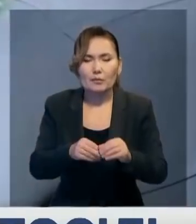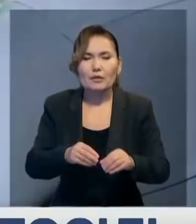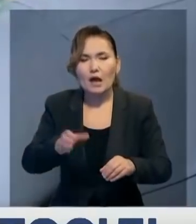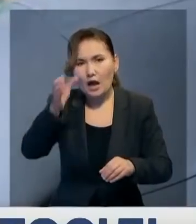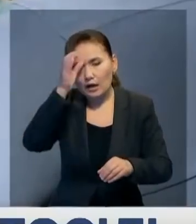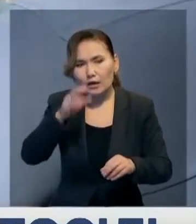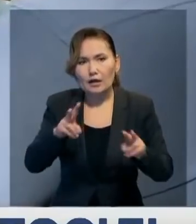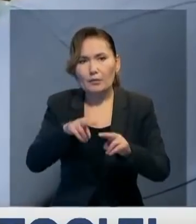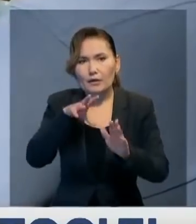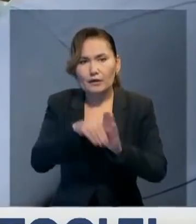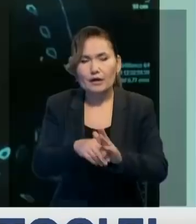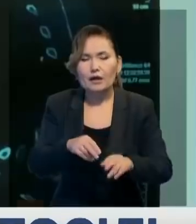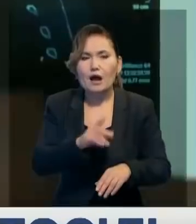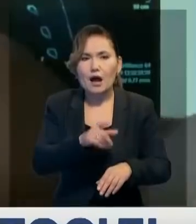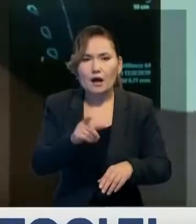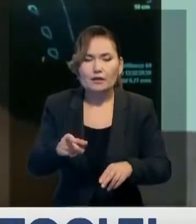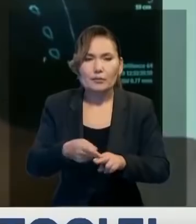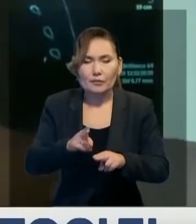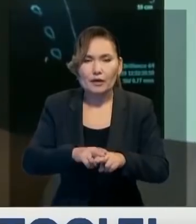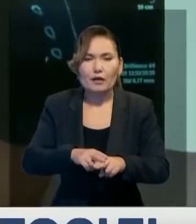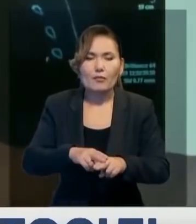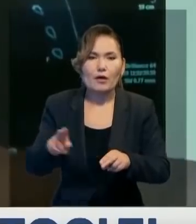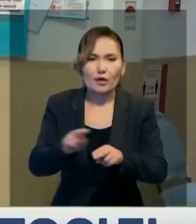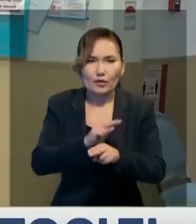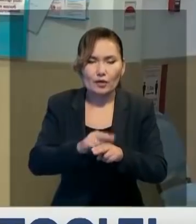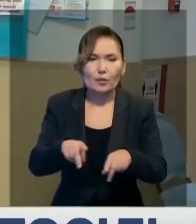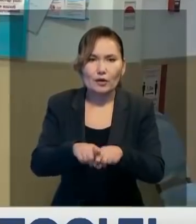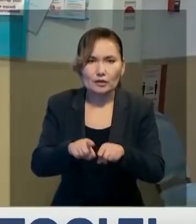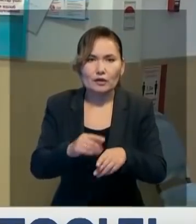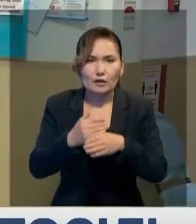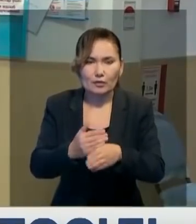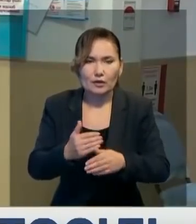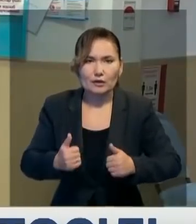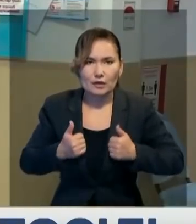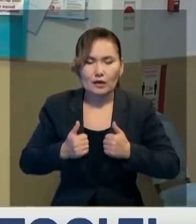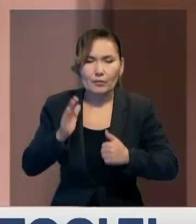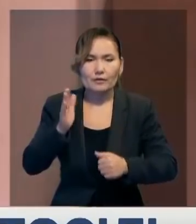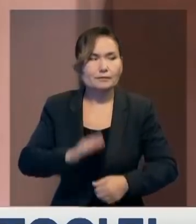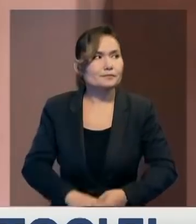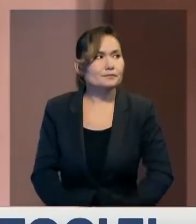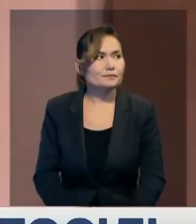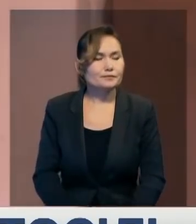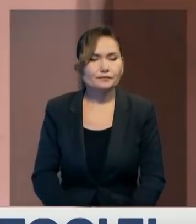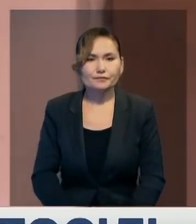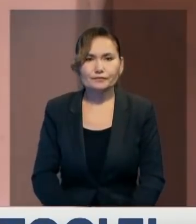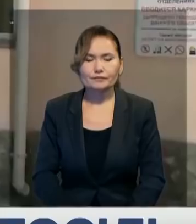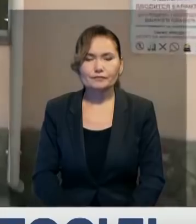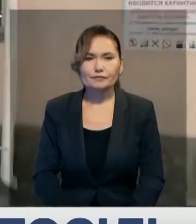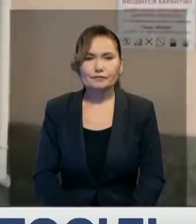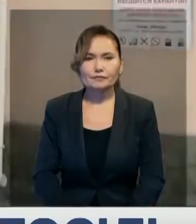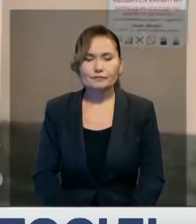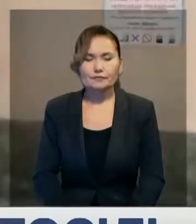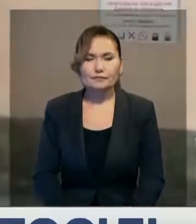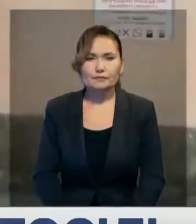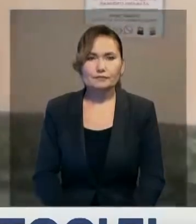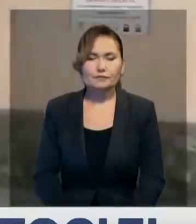тұрғыда зерттеп, науқастарды аты жаман аурудан айықтырудың тағы бір жолын іздеп көрмек. Шыңғыс Қалиден, Олжас Байбосынов, Хабар 24,